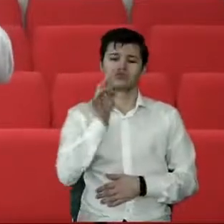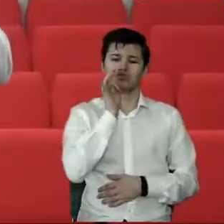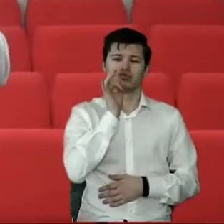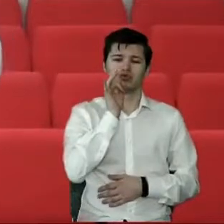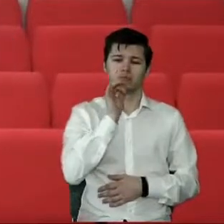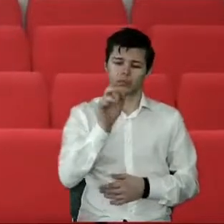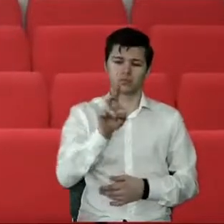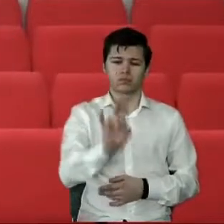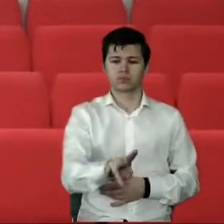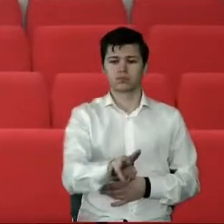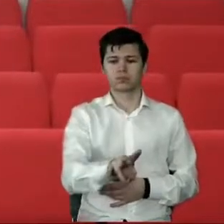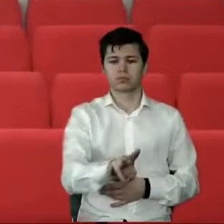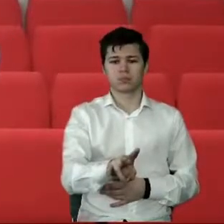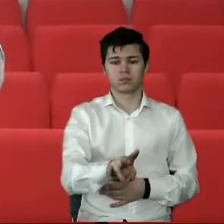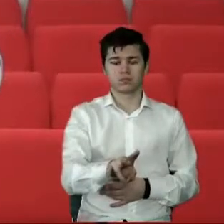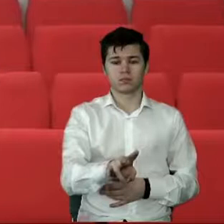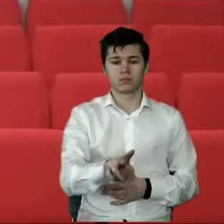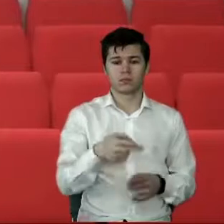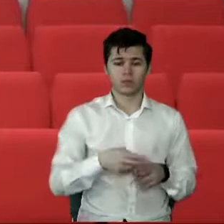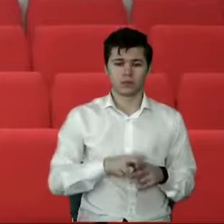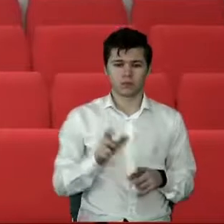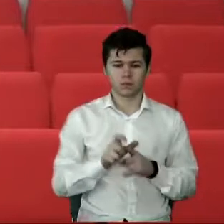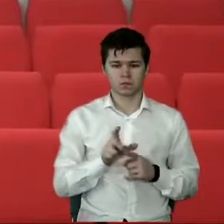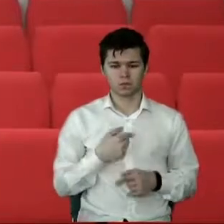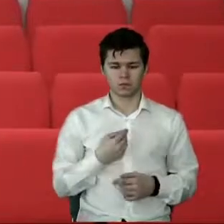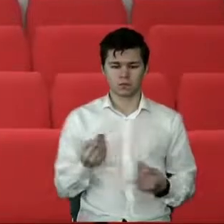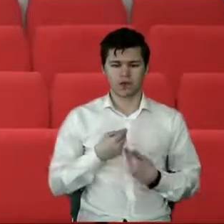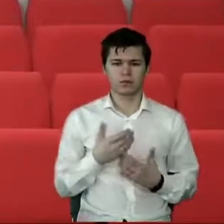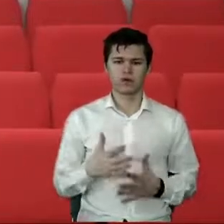Знаете, вот слово это было ободрением моему сердцу.